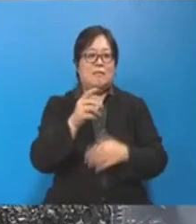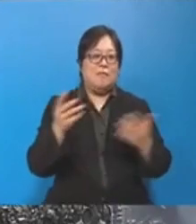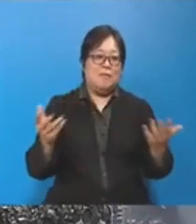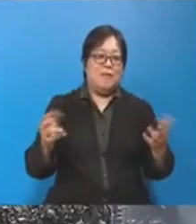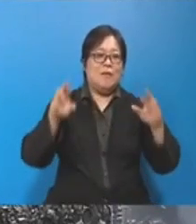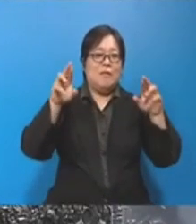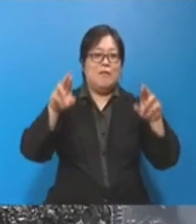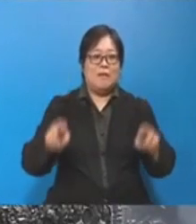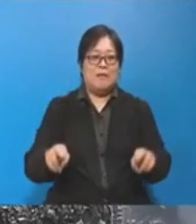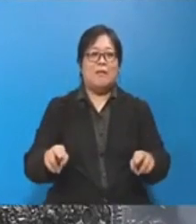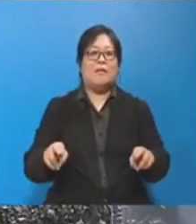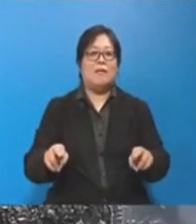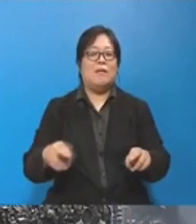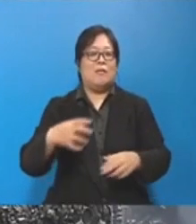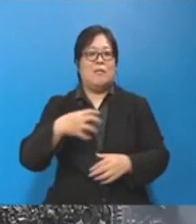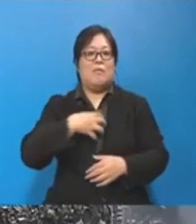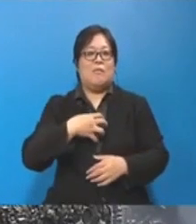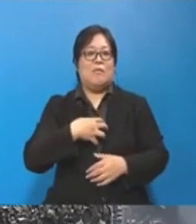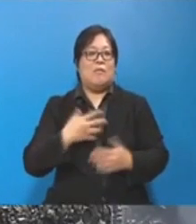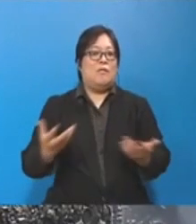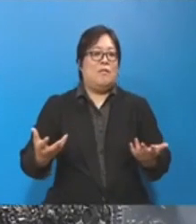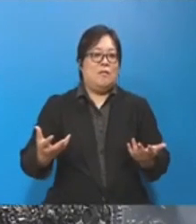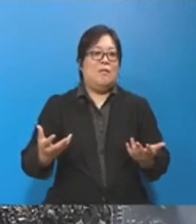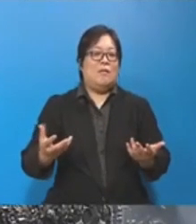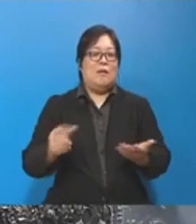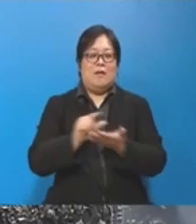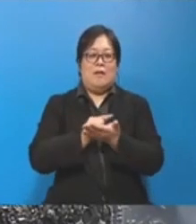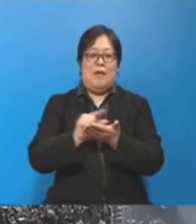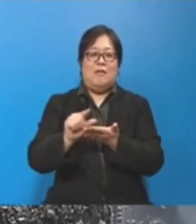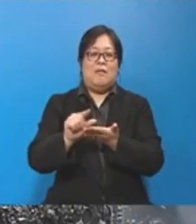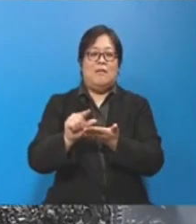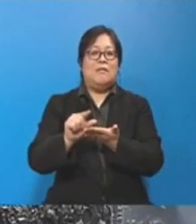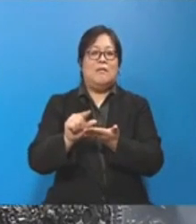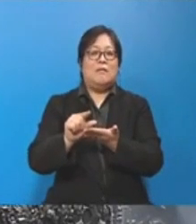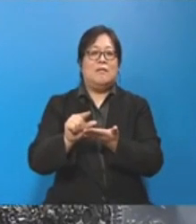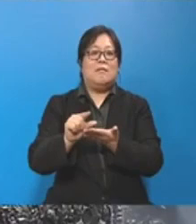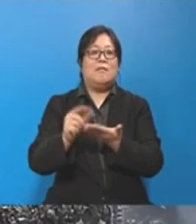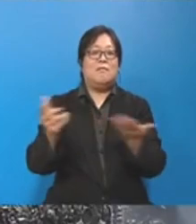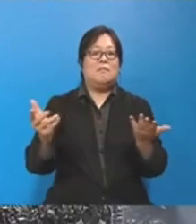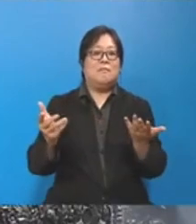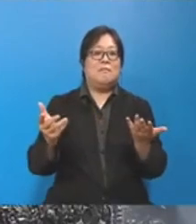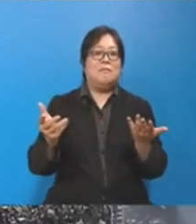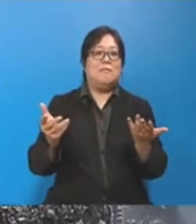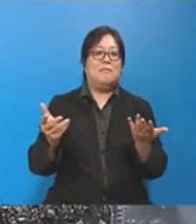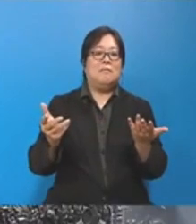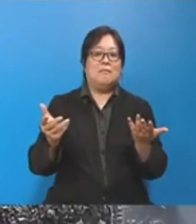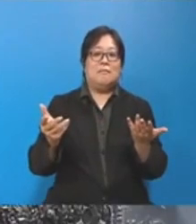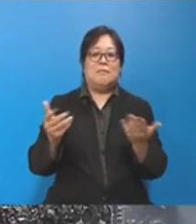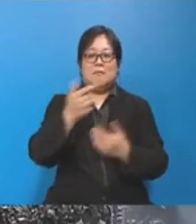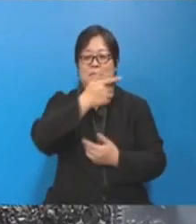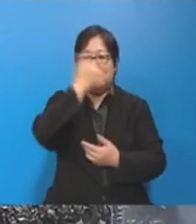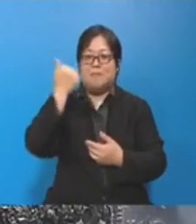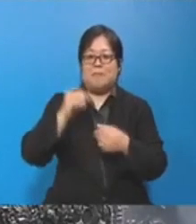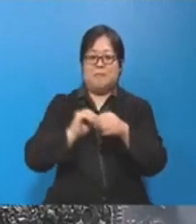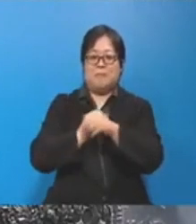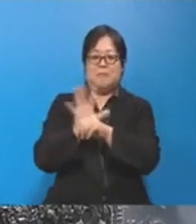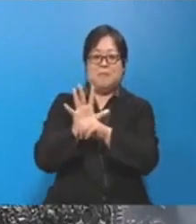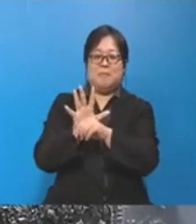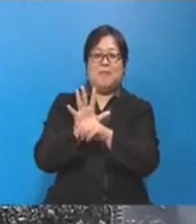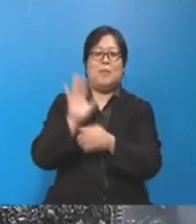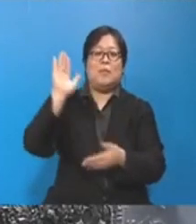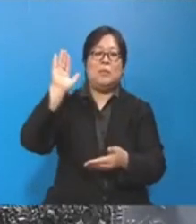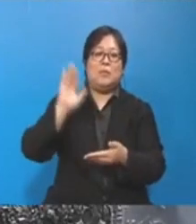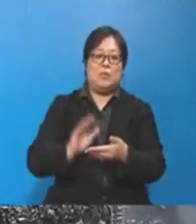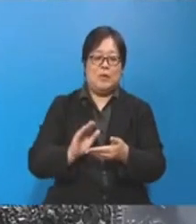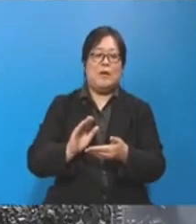Raya komplain katakan gaji mereka dengan sengaja atau karena pendamping telah